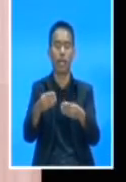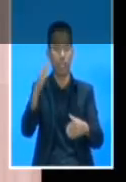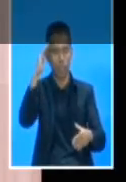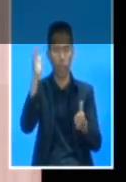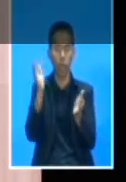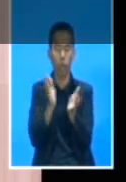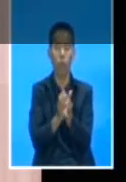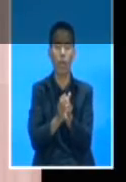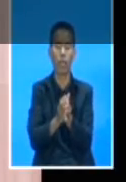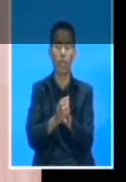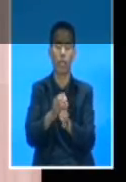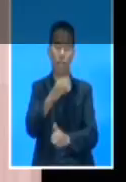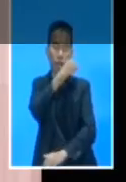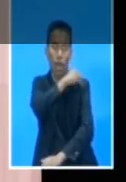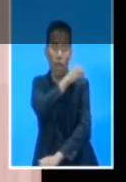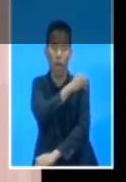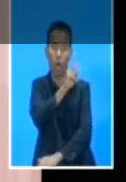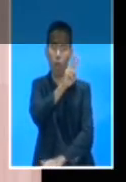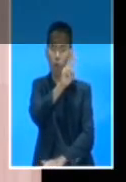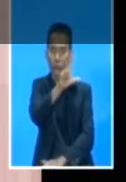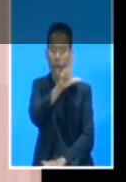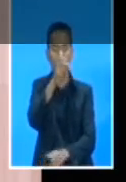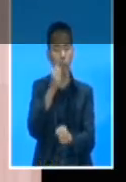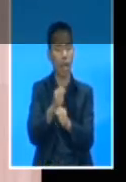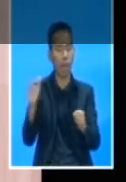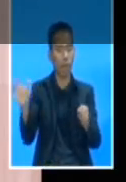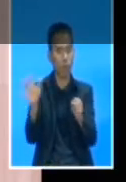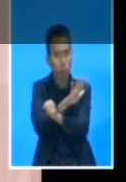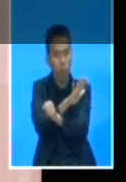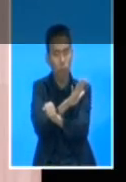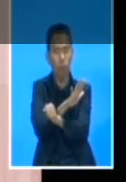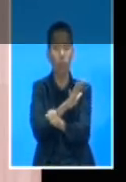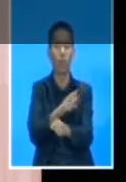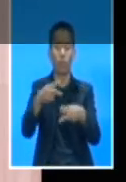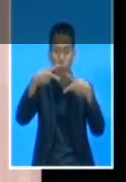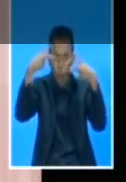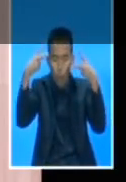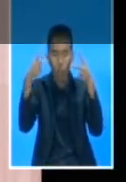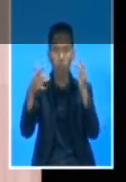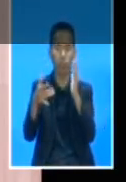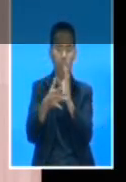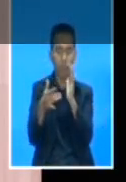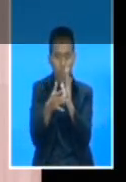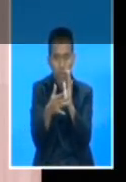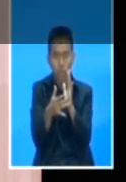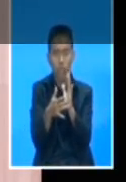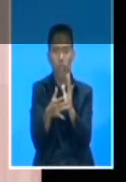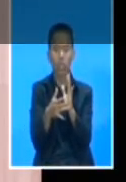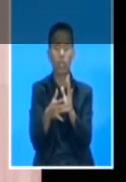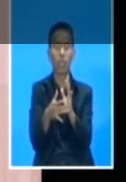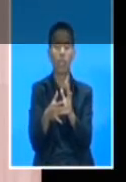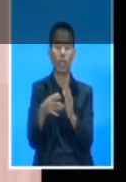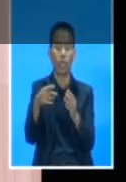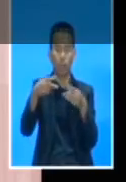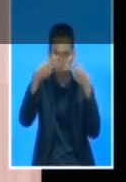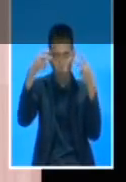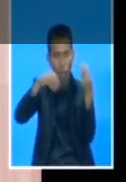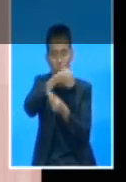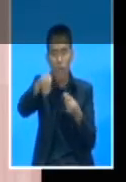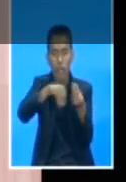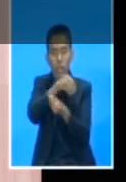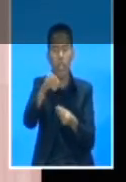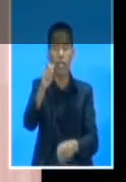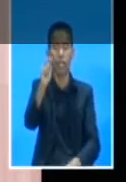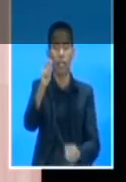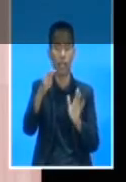อกคนเดียวทำทุกเรื่องอาชญากรรมทางเทคโนโลยีอาชญากรรมทางเศรษฐกิจอาญาทั่ว